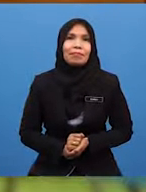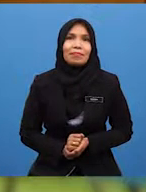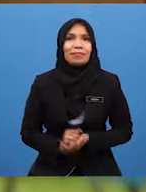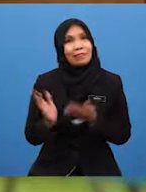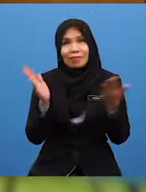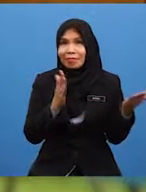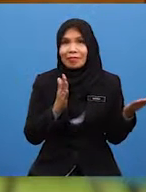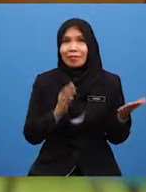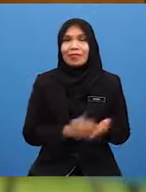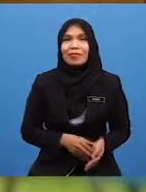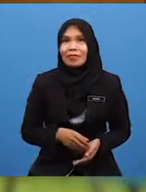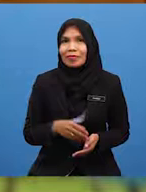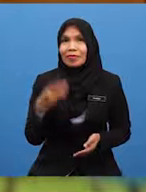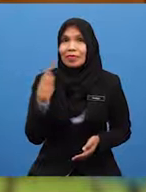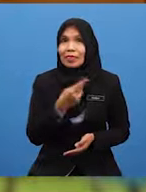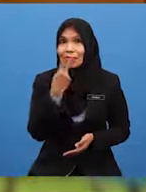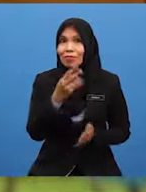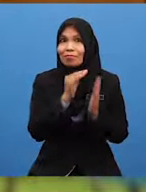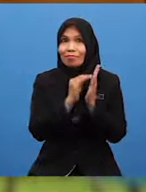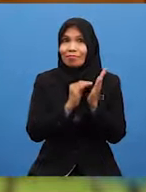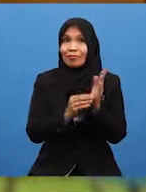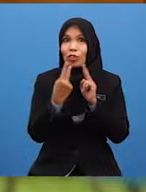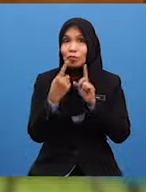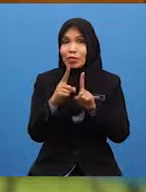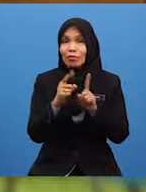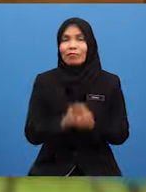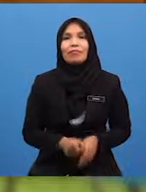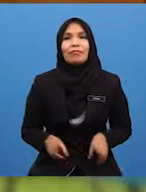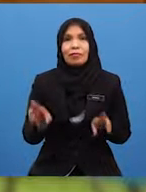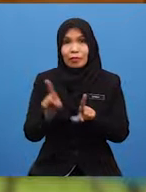Jom kita semak jawapan bersama-sama.